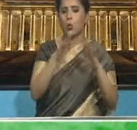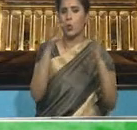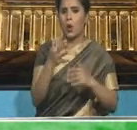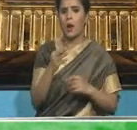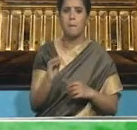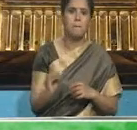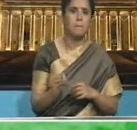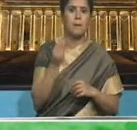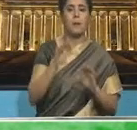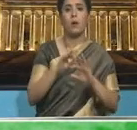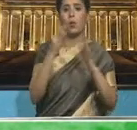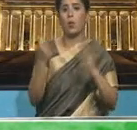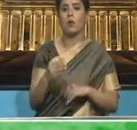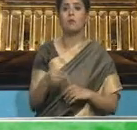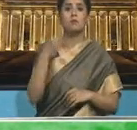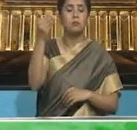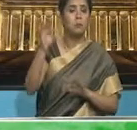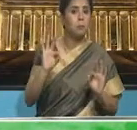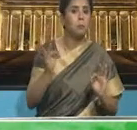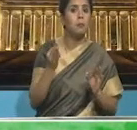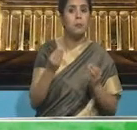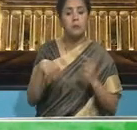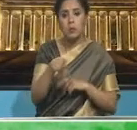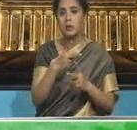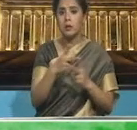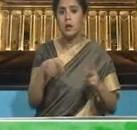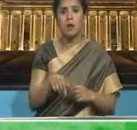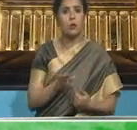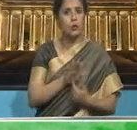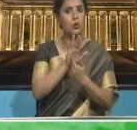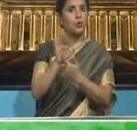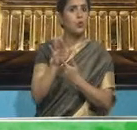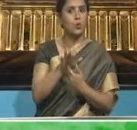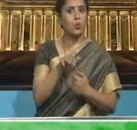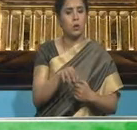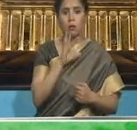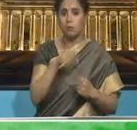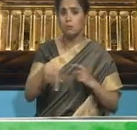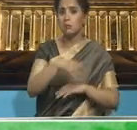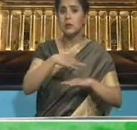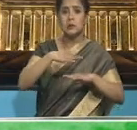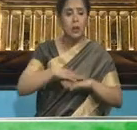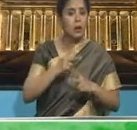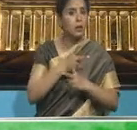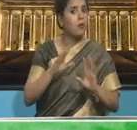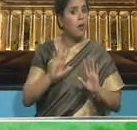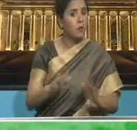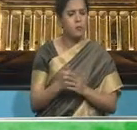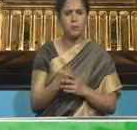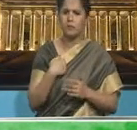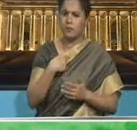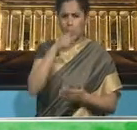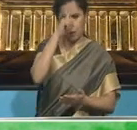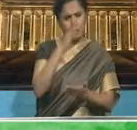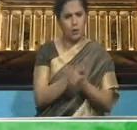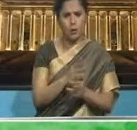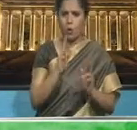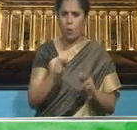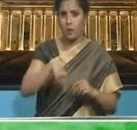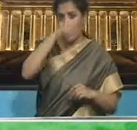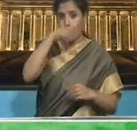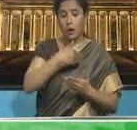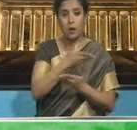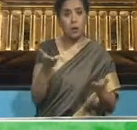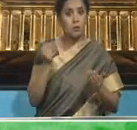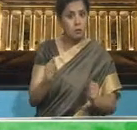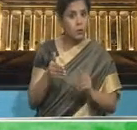बेहतर भविष्य को स्वरूप देने के लिए उचित मंच भी है। मुझे विश्वास है कि भारत के